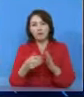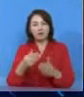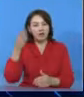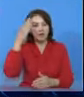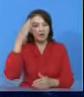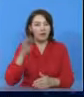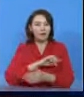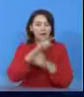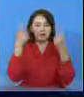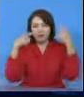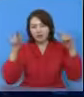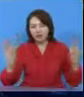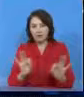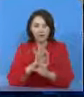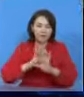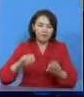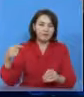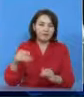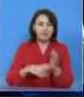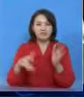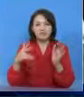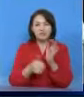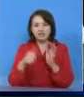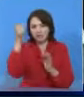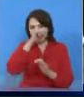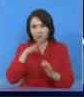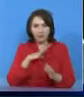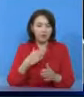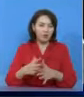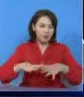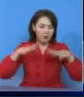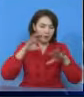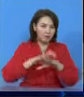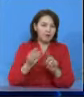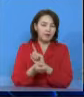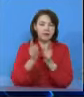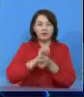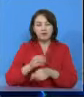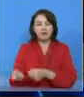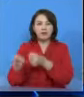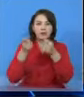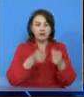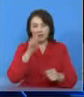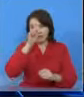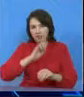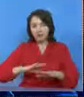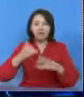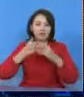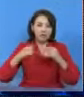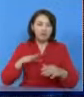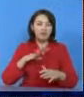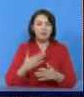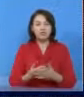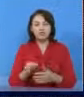өміріне, шығармашылығына, поэзиясына 1986 жылы болған оқиға үлкен өзгеріс алып келді. Өйткені елім деп, жерім деп алаңға